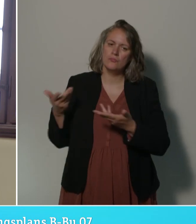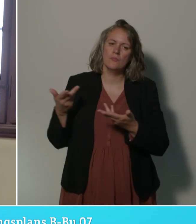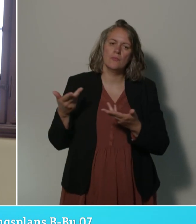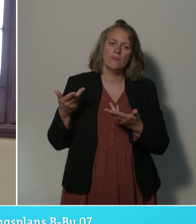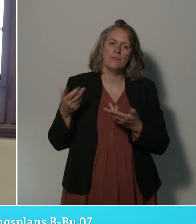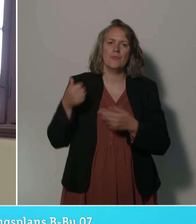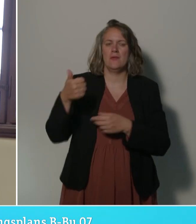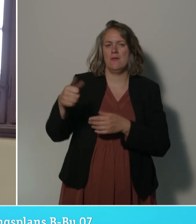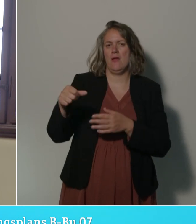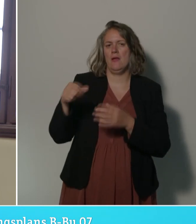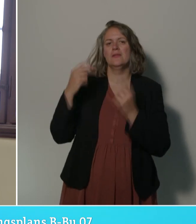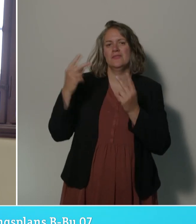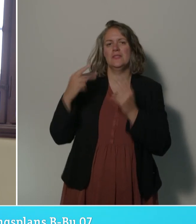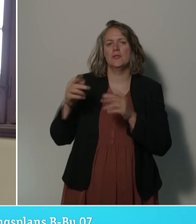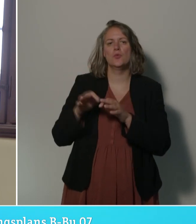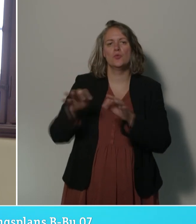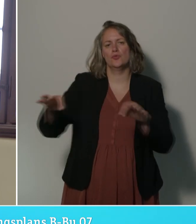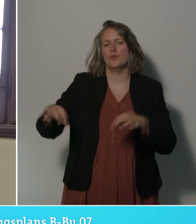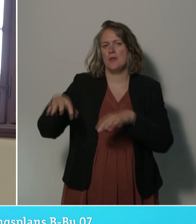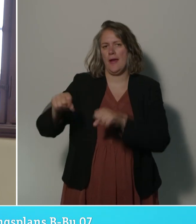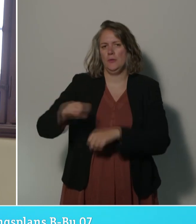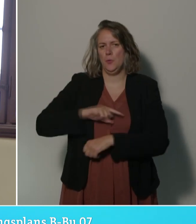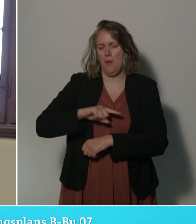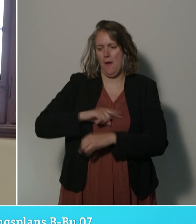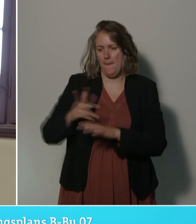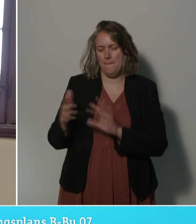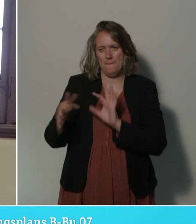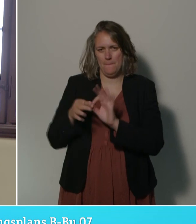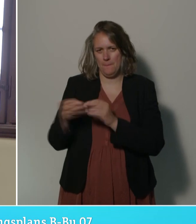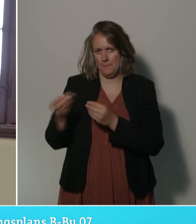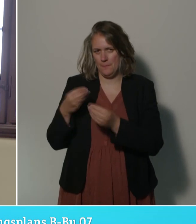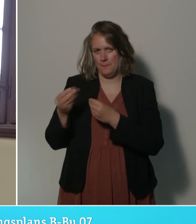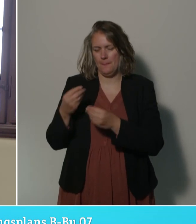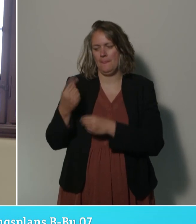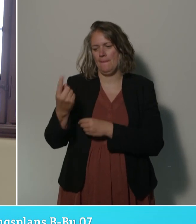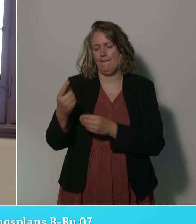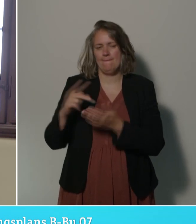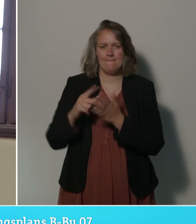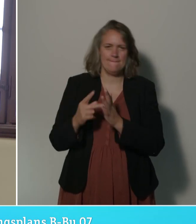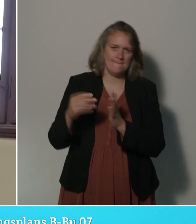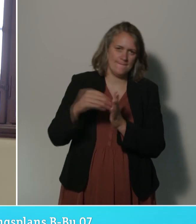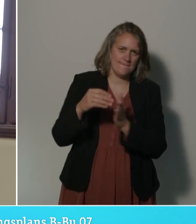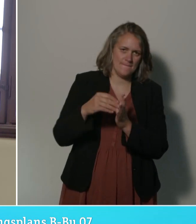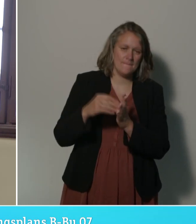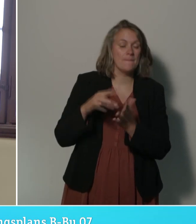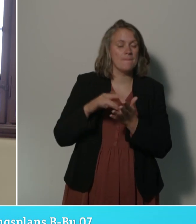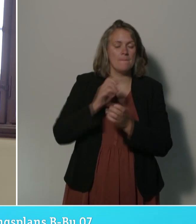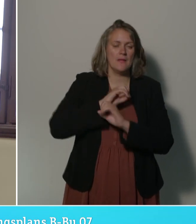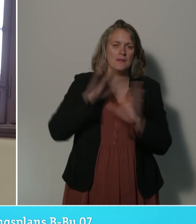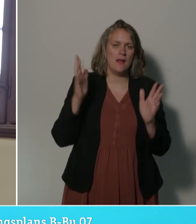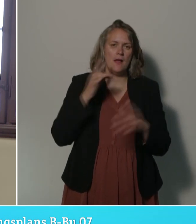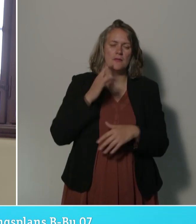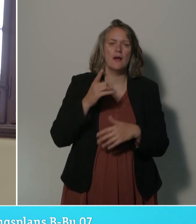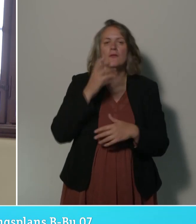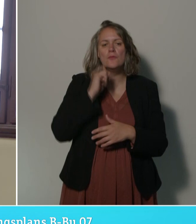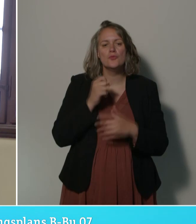zentralen Grundstückseigentümer dort eingestiegen, der sich an der Planung beteiligt, weil wir natürlich auch am Ende